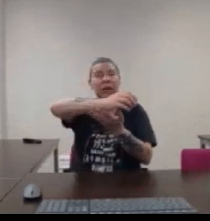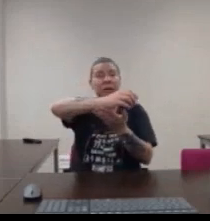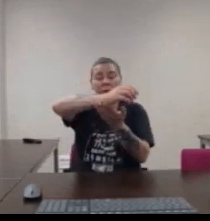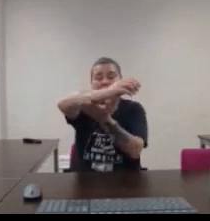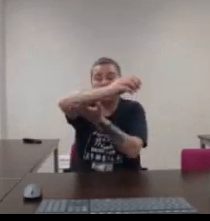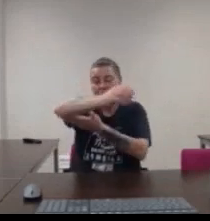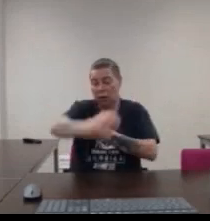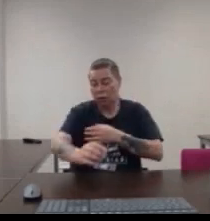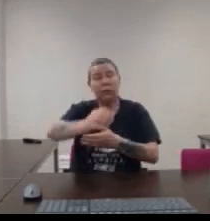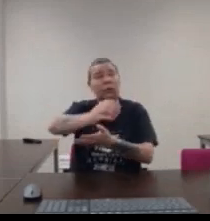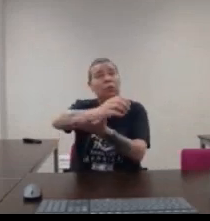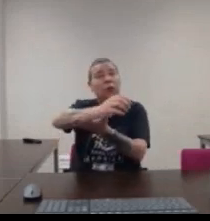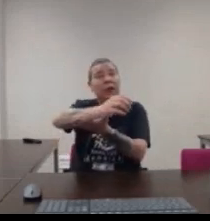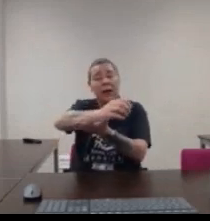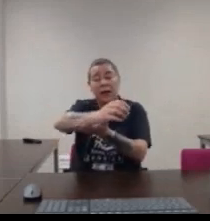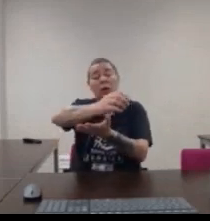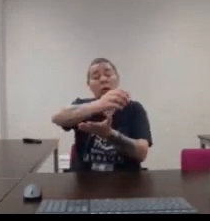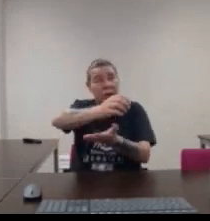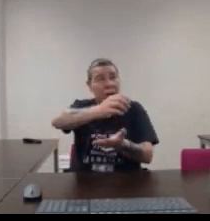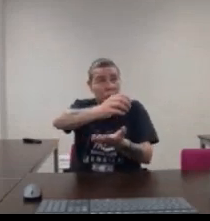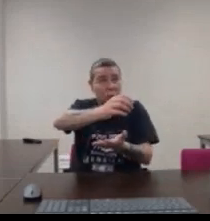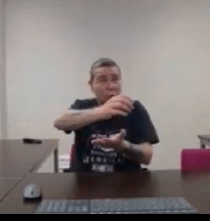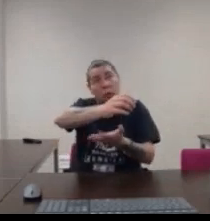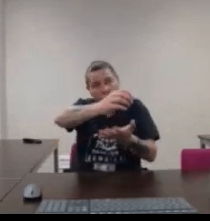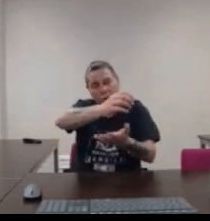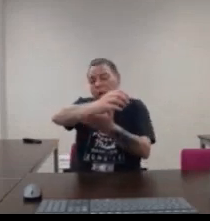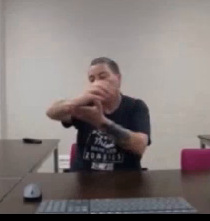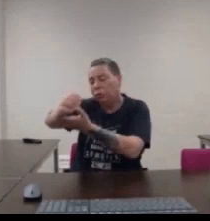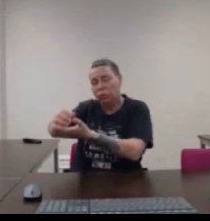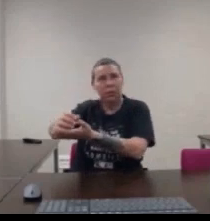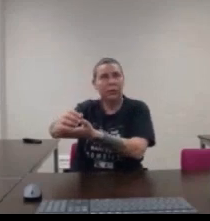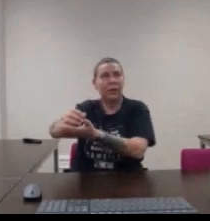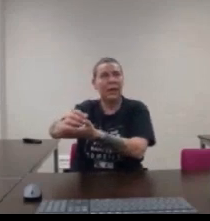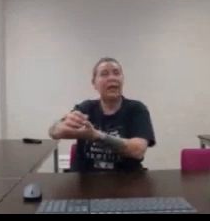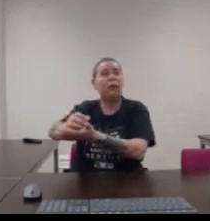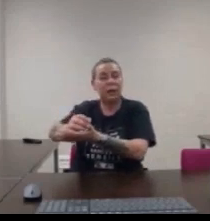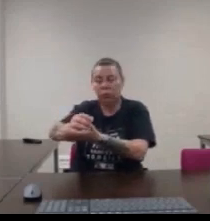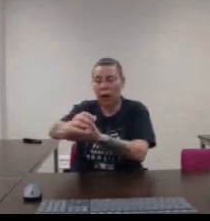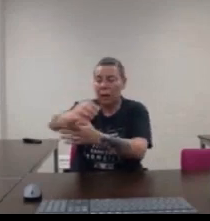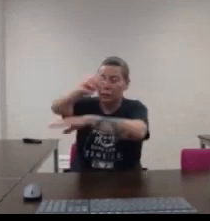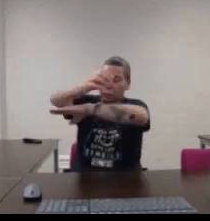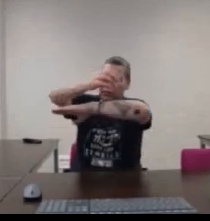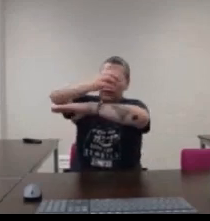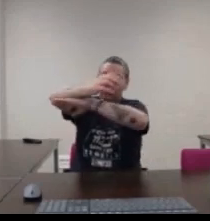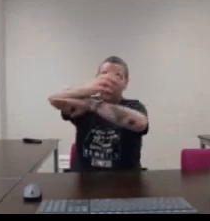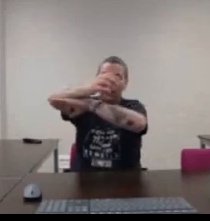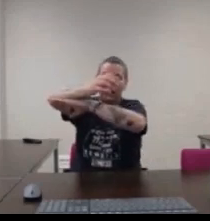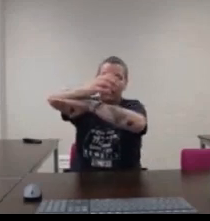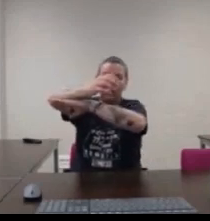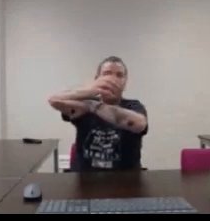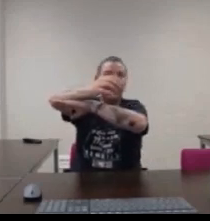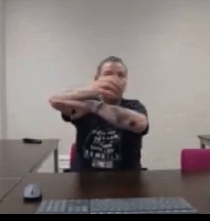un appui de l'avant-bras au niveau du plan de travail ou du plan de travail et de l'accoudoir. Si vous avez